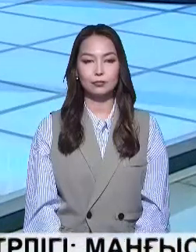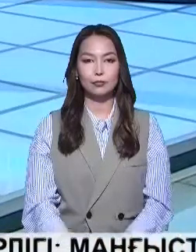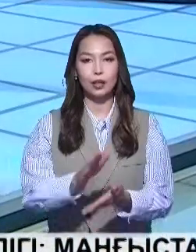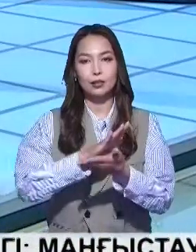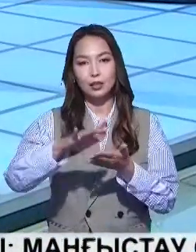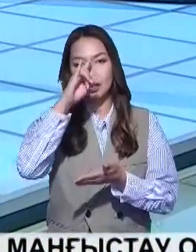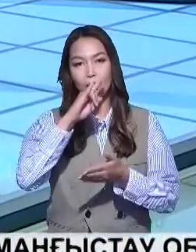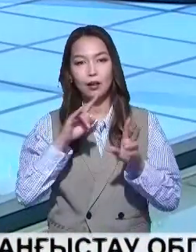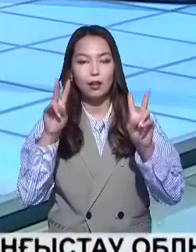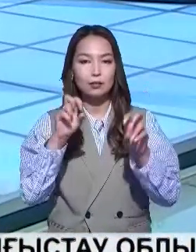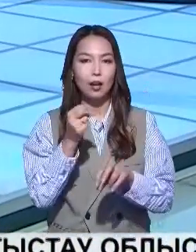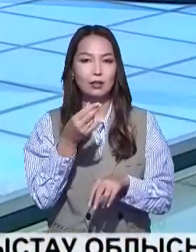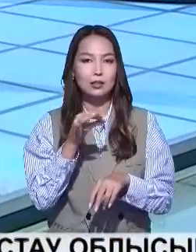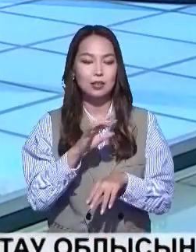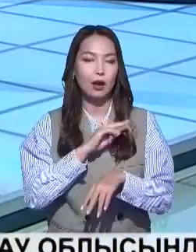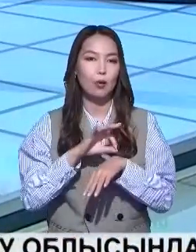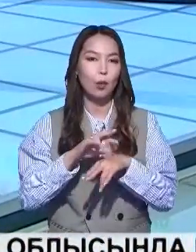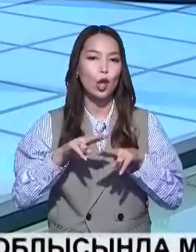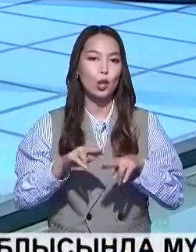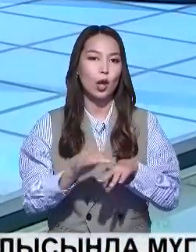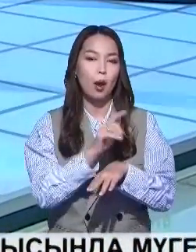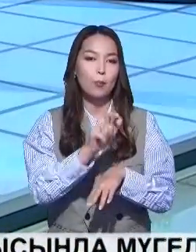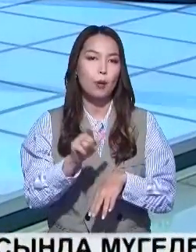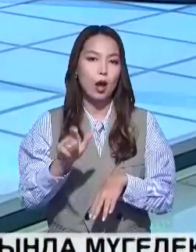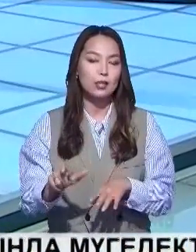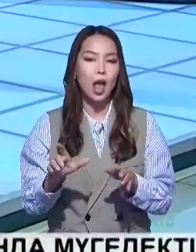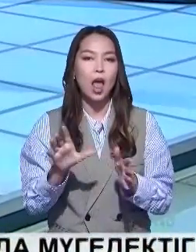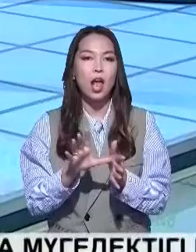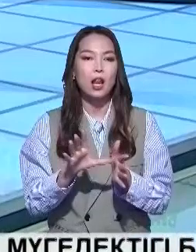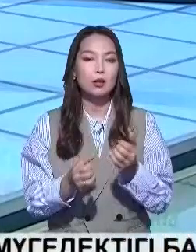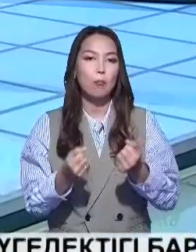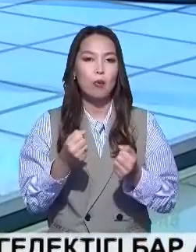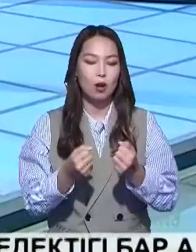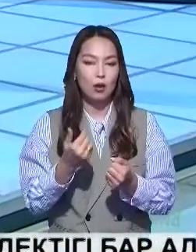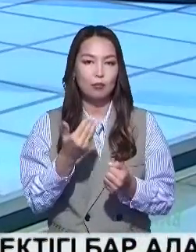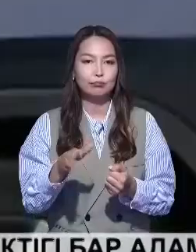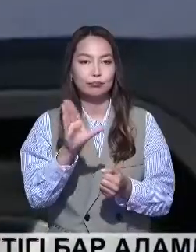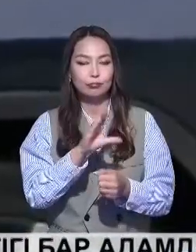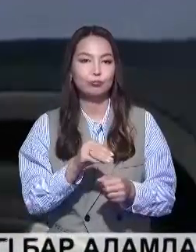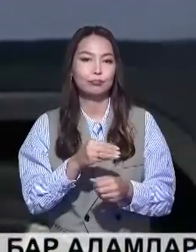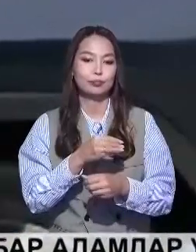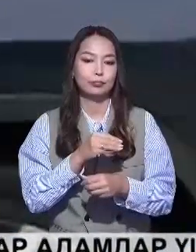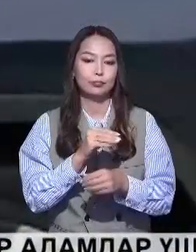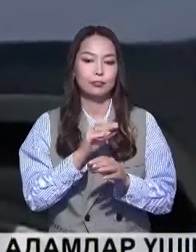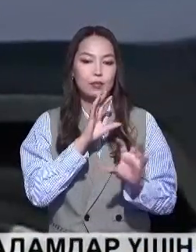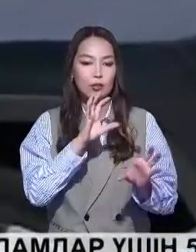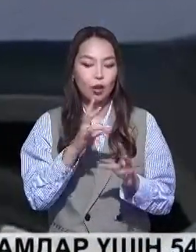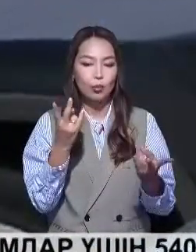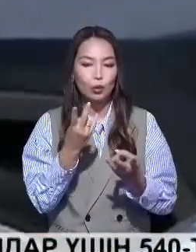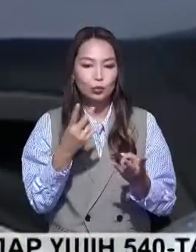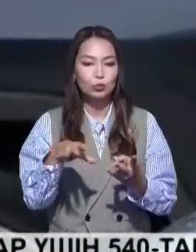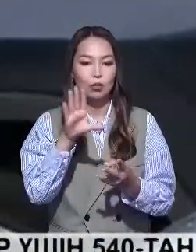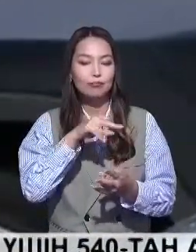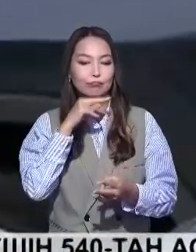Таза Қазақстан акциясы аясында елордалық еріктілер электромобиль жүргізушілеріне тәтті таратты. Экологияны қорғап, оны сақтауға үлес қосқан